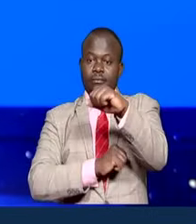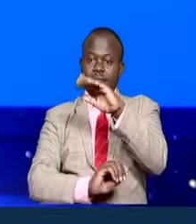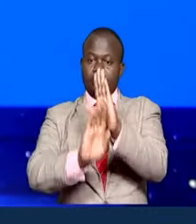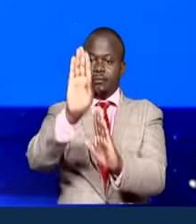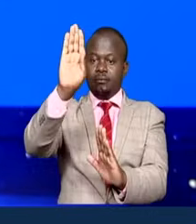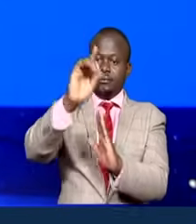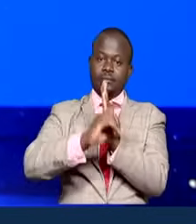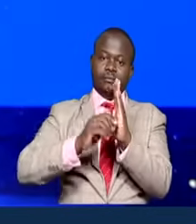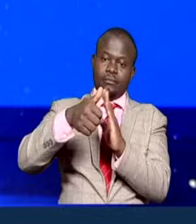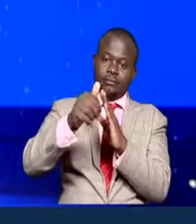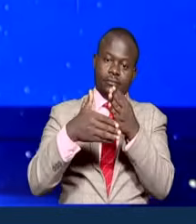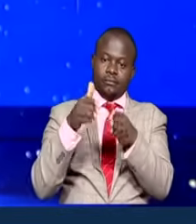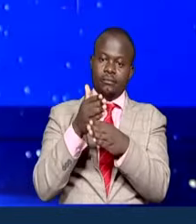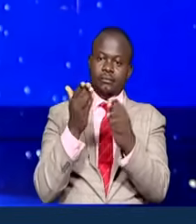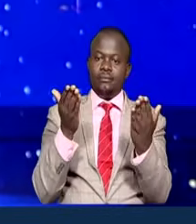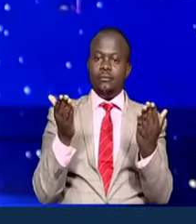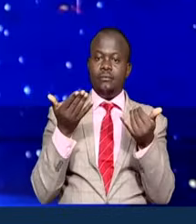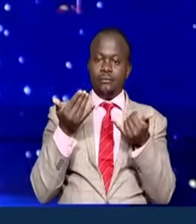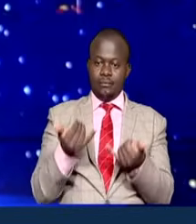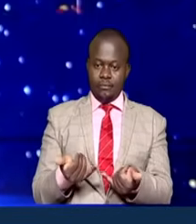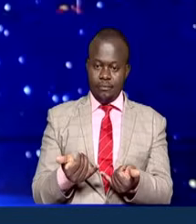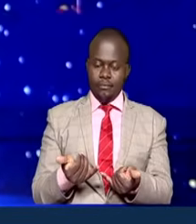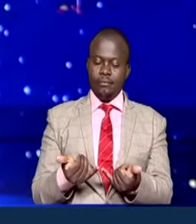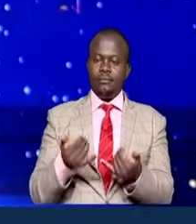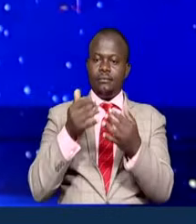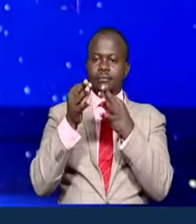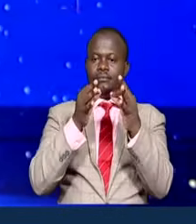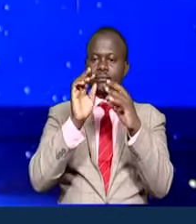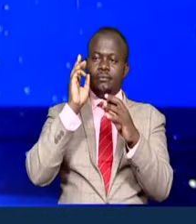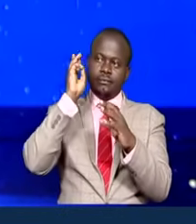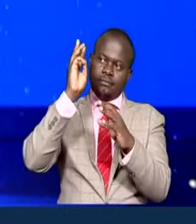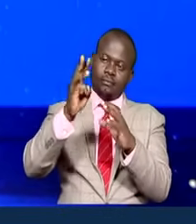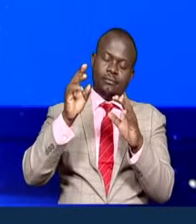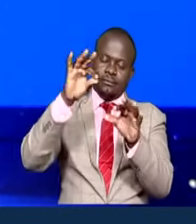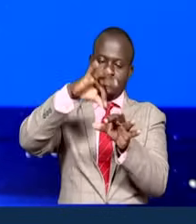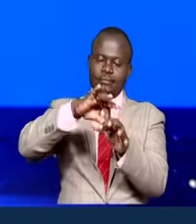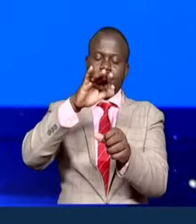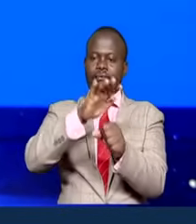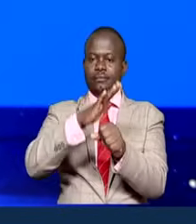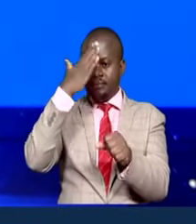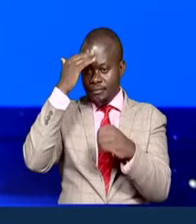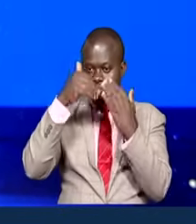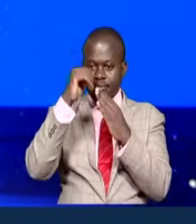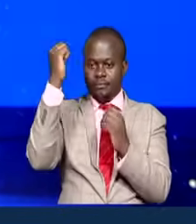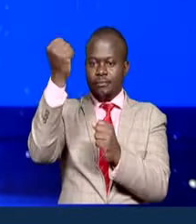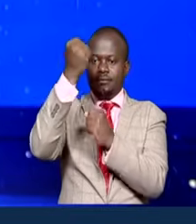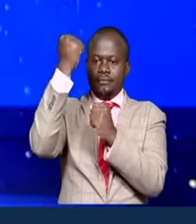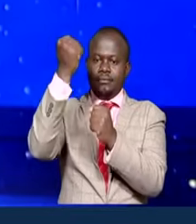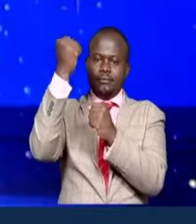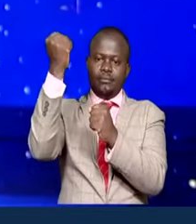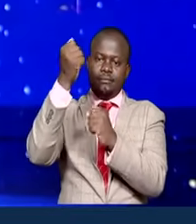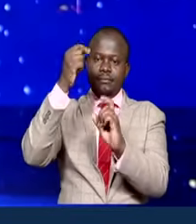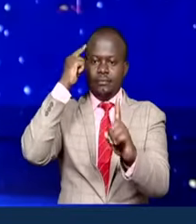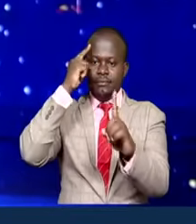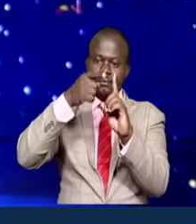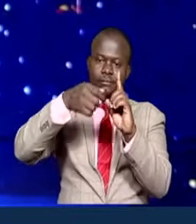akarere kabo kubakiyeho. None bakaba bashimangiye ko bazarihundagazaho amajwi kubera imigabo n'imigambi by'iri